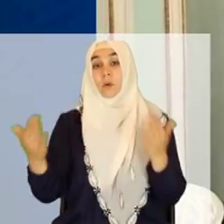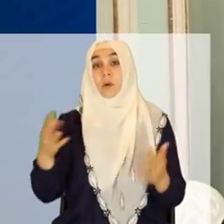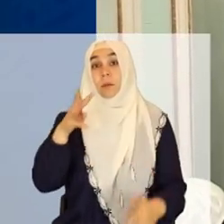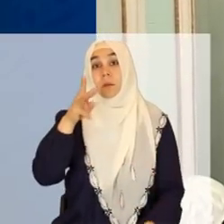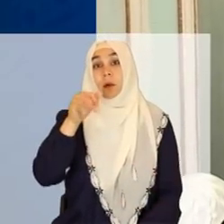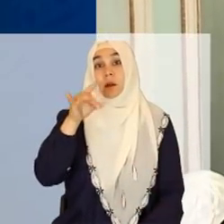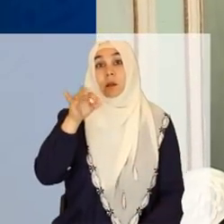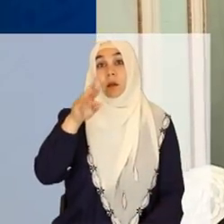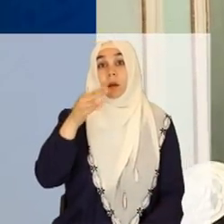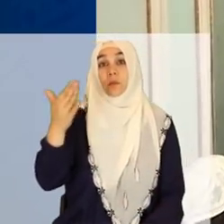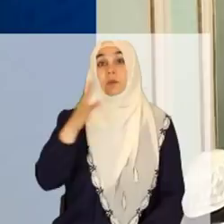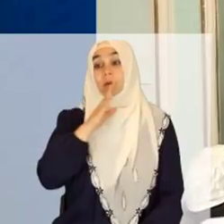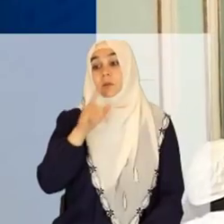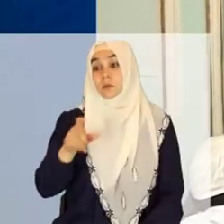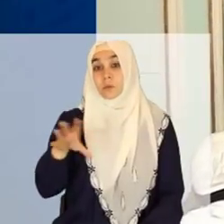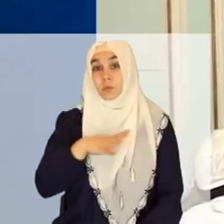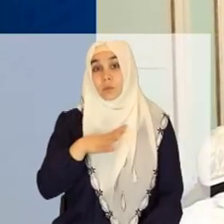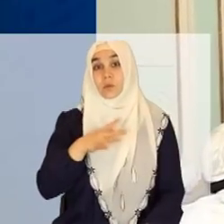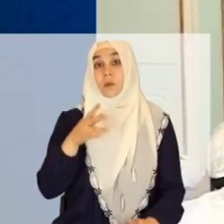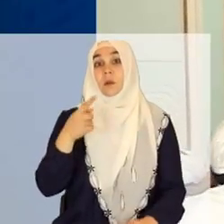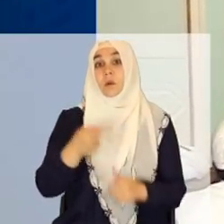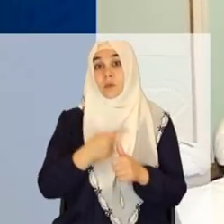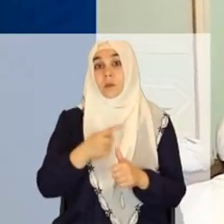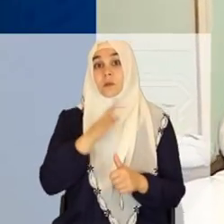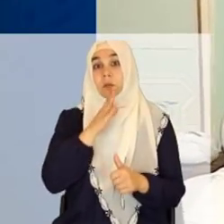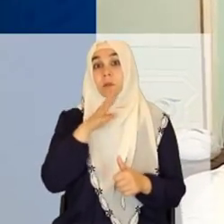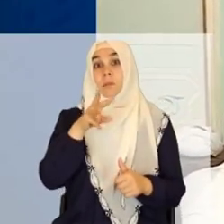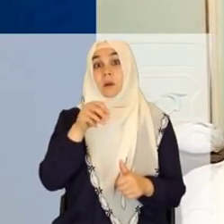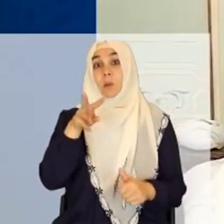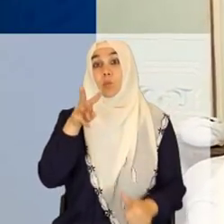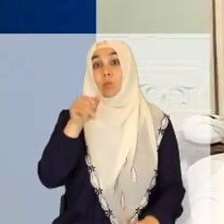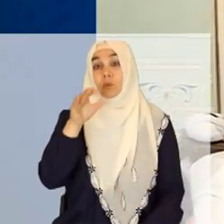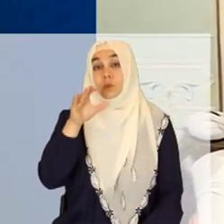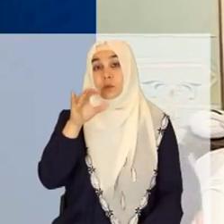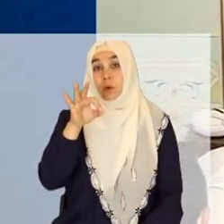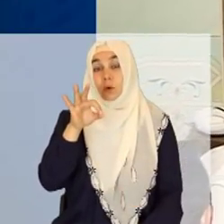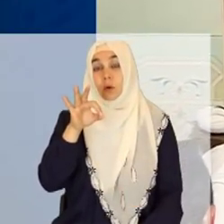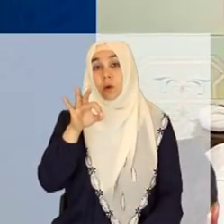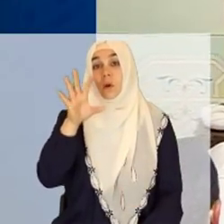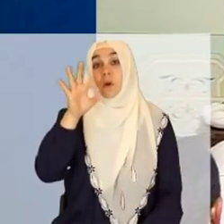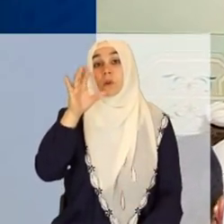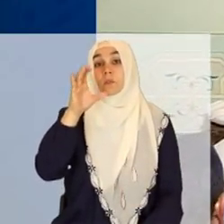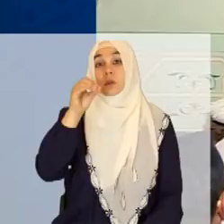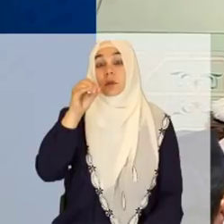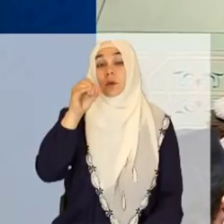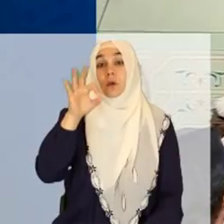Maryam. Qancha qizlarimiz, ha, Maryam ismlari. Musa, Osiyo.